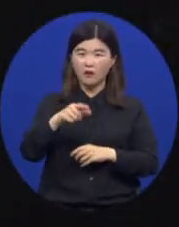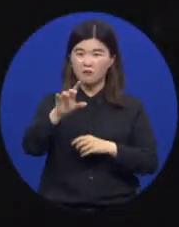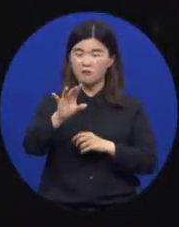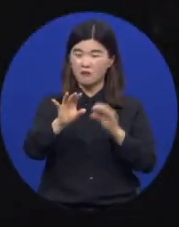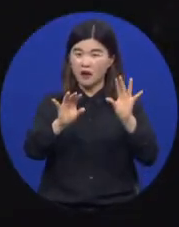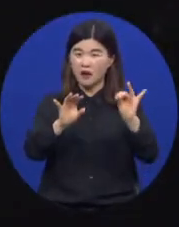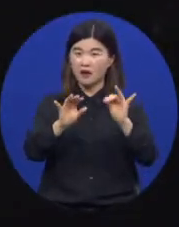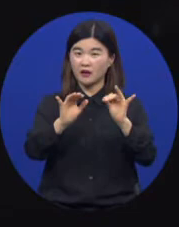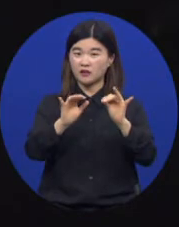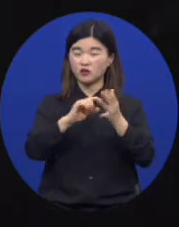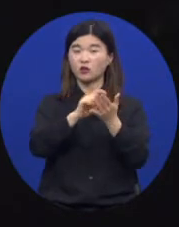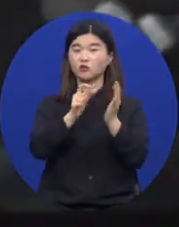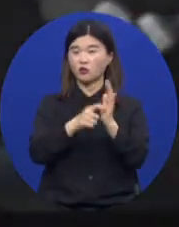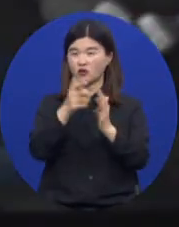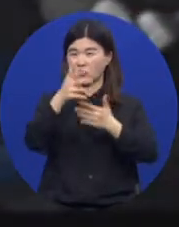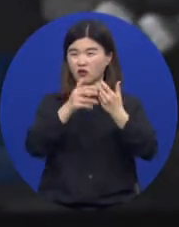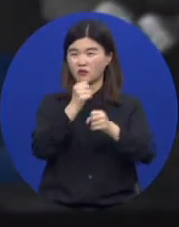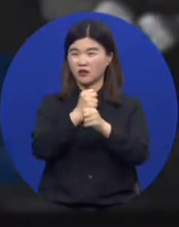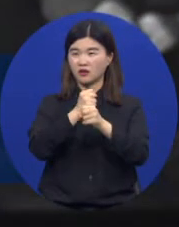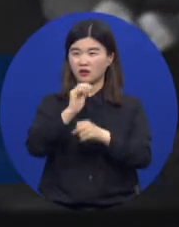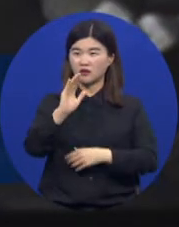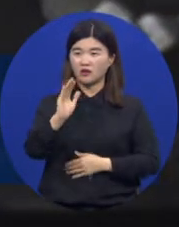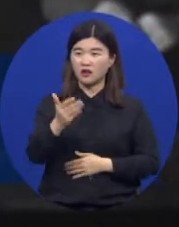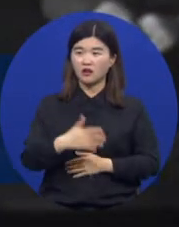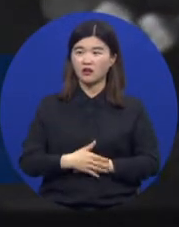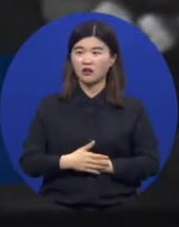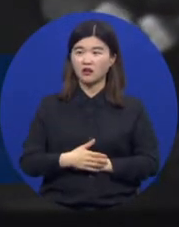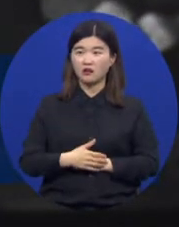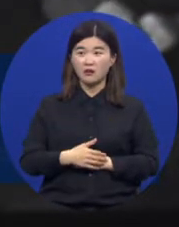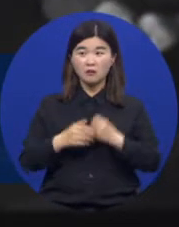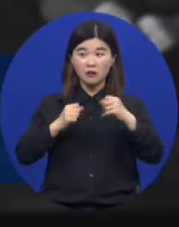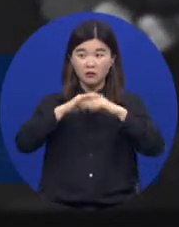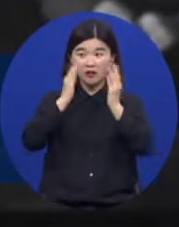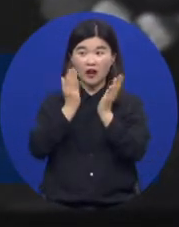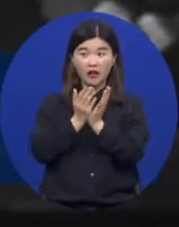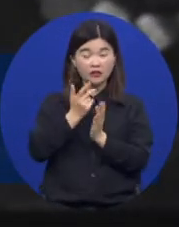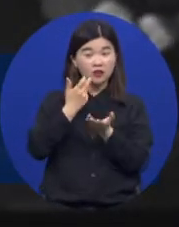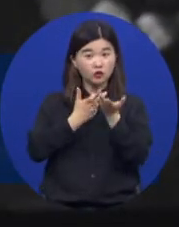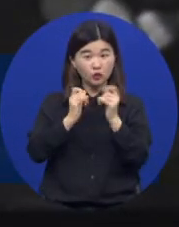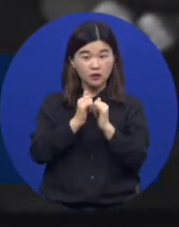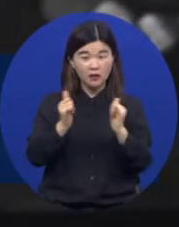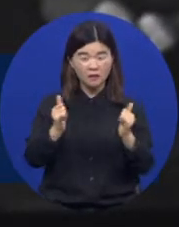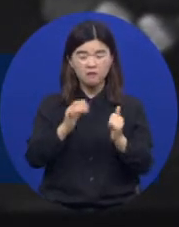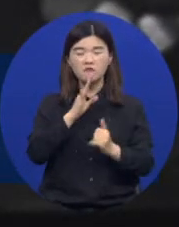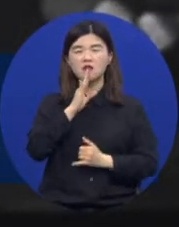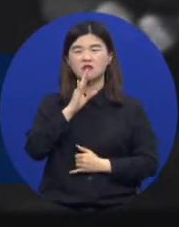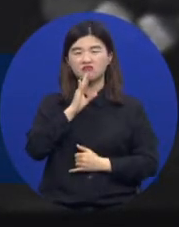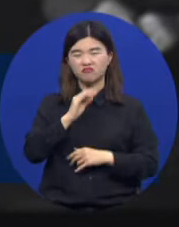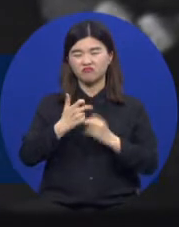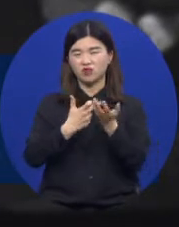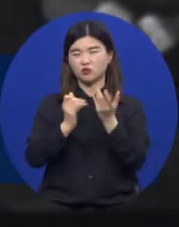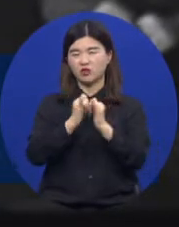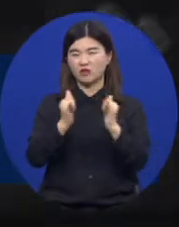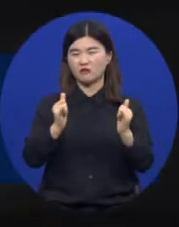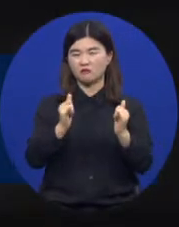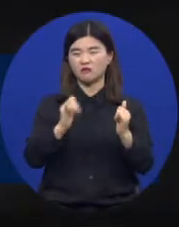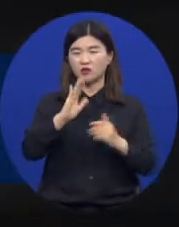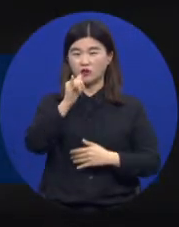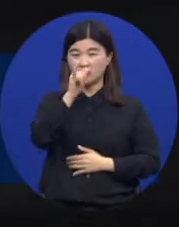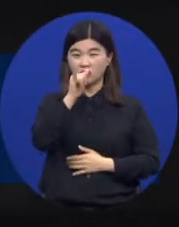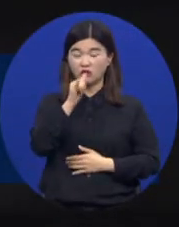영화에 출연하기도 했습니다. 배우들이 제주 분들이었나요? 그렇죠. 다 제주도 분들로 된 거예요.